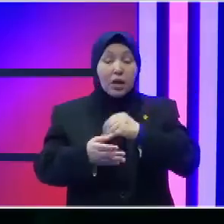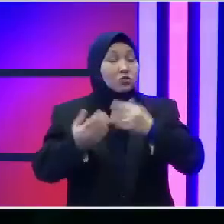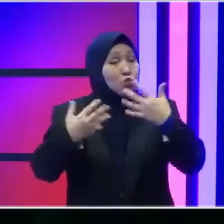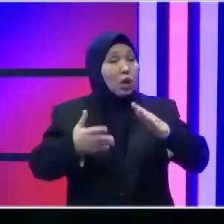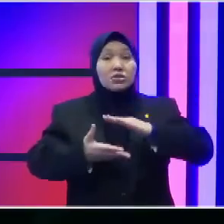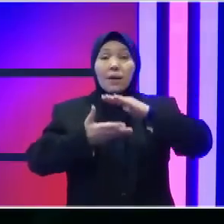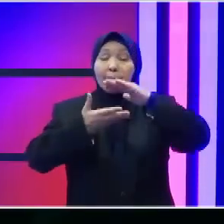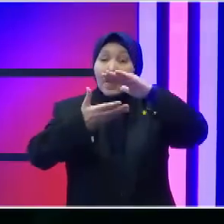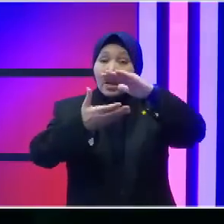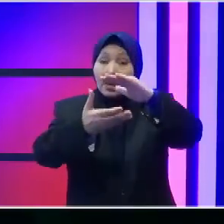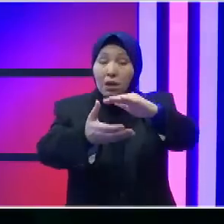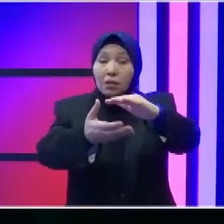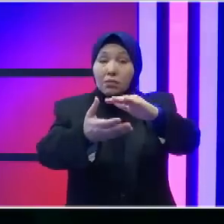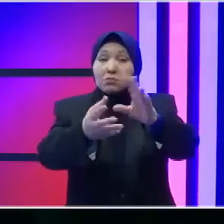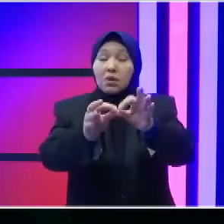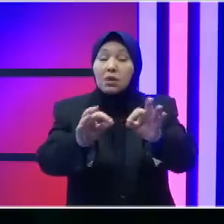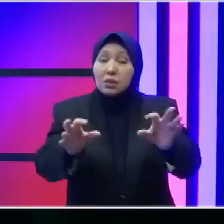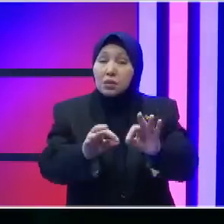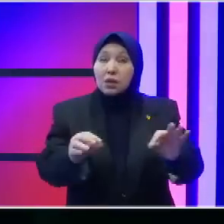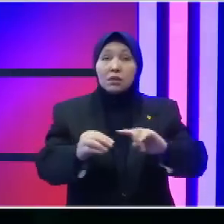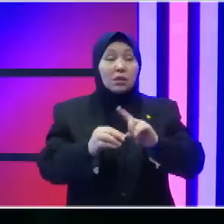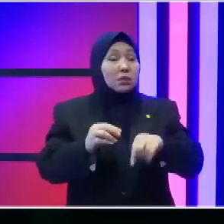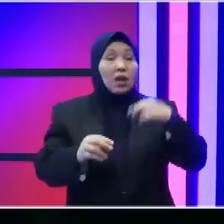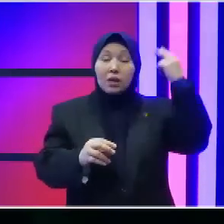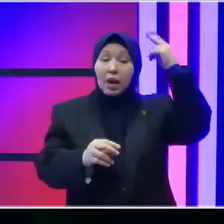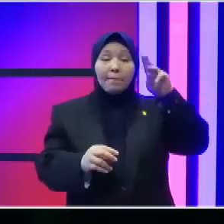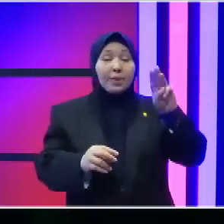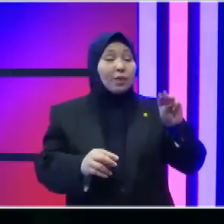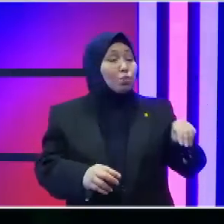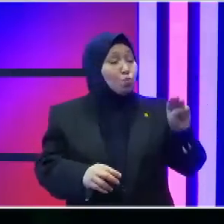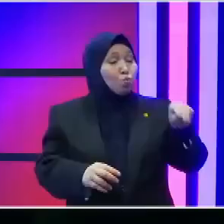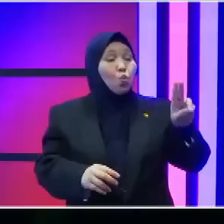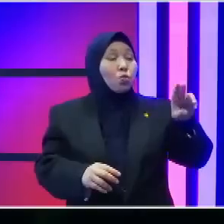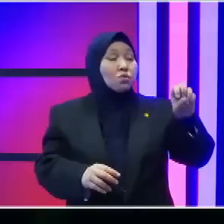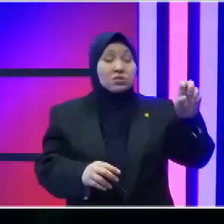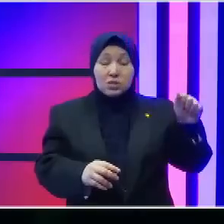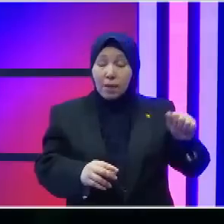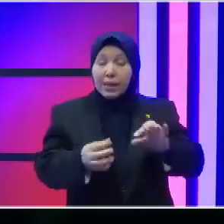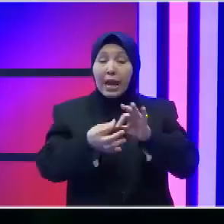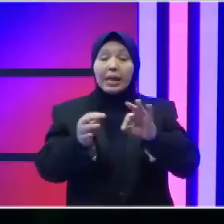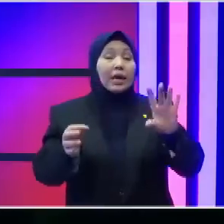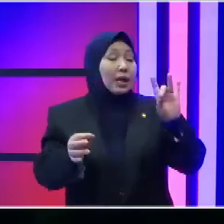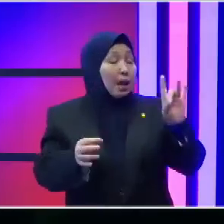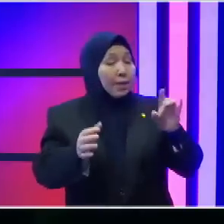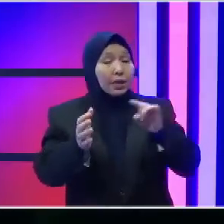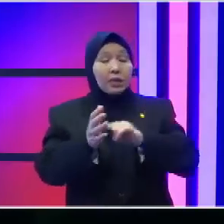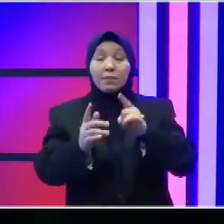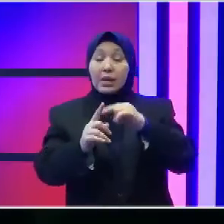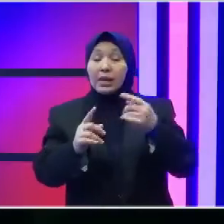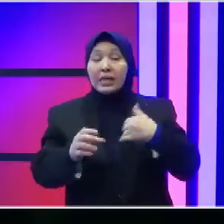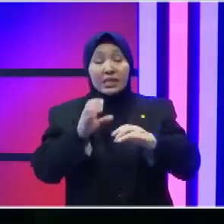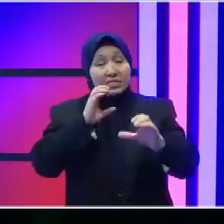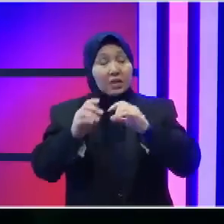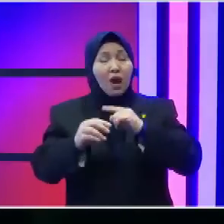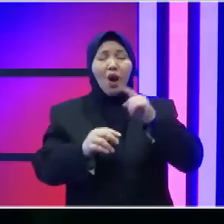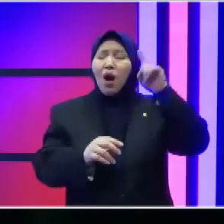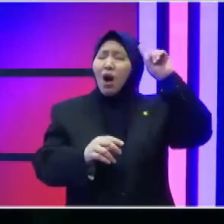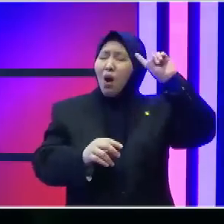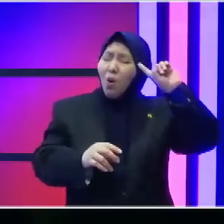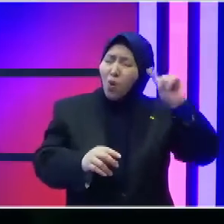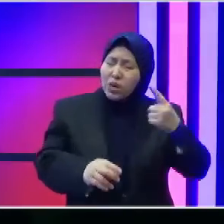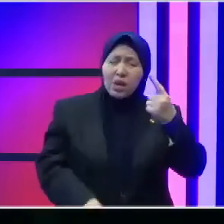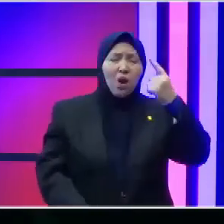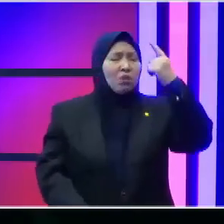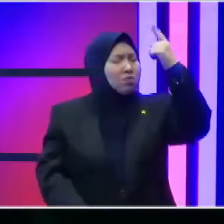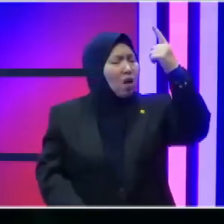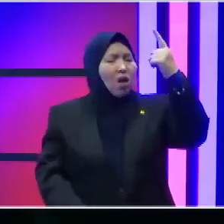sampaikah kepadamu kisah Musa. Pada ayat yang ke-8 ini ustaz ya, sebenarnya bila bercakap tentang Allah lah satu-satunya